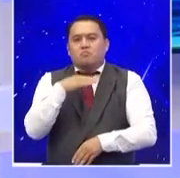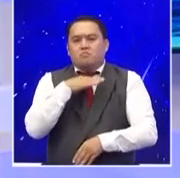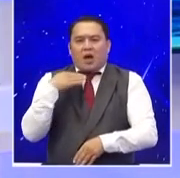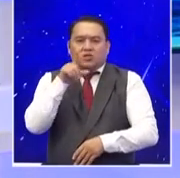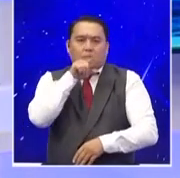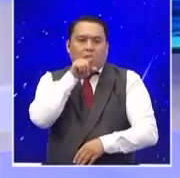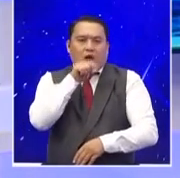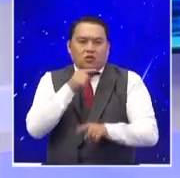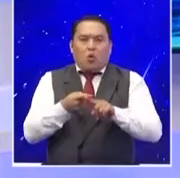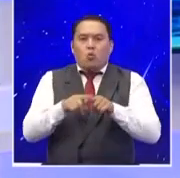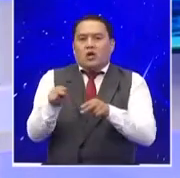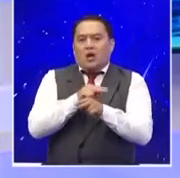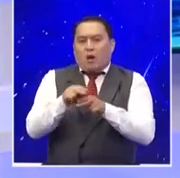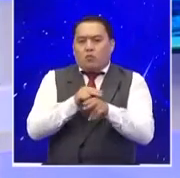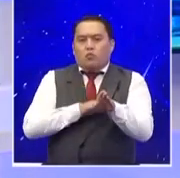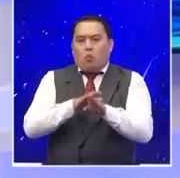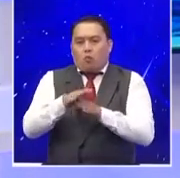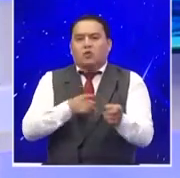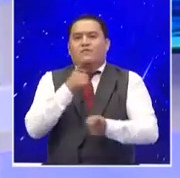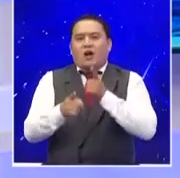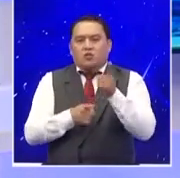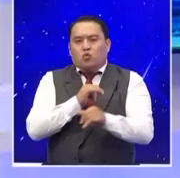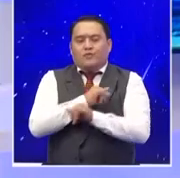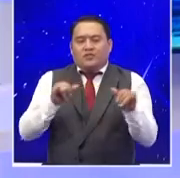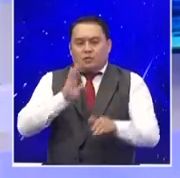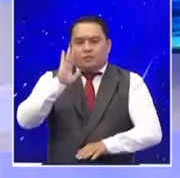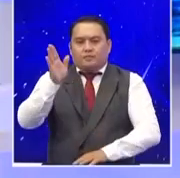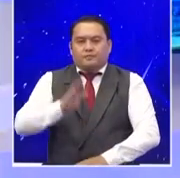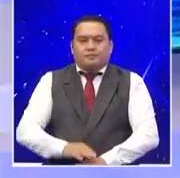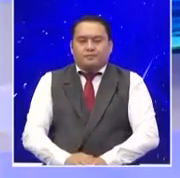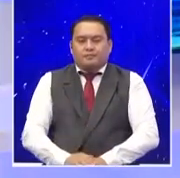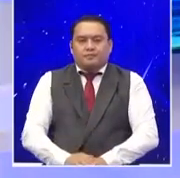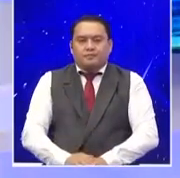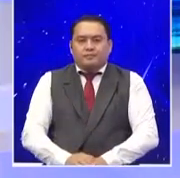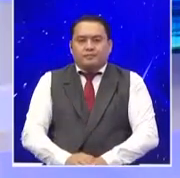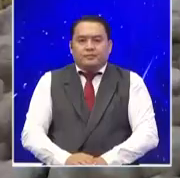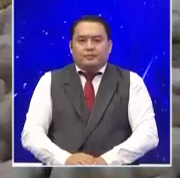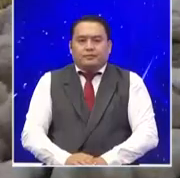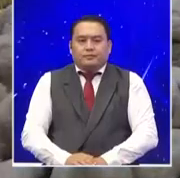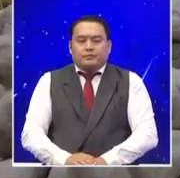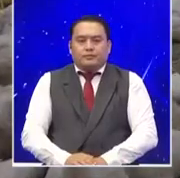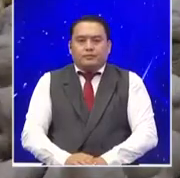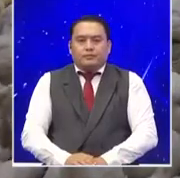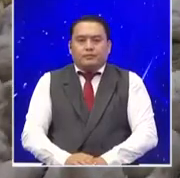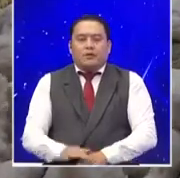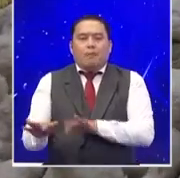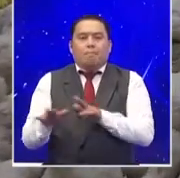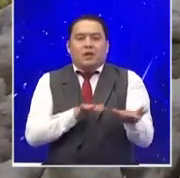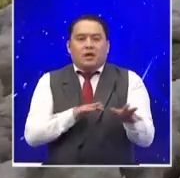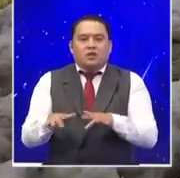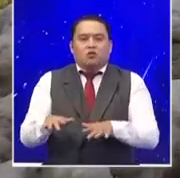мяса птицы. После капитальной реконструкции мощность возрастет. Продолжит Ануар Амангельдинов. Процесс на предприятии